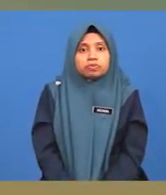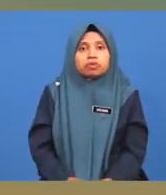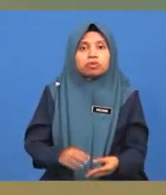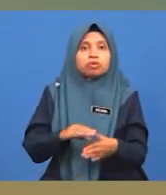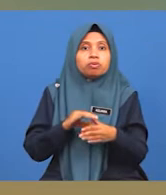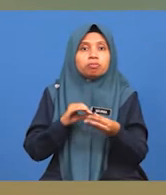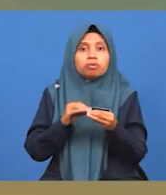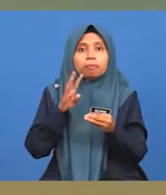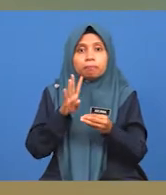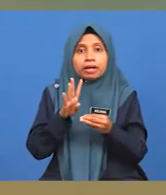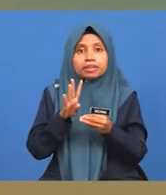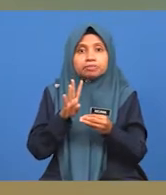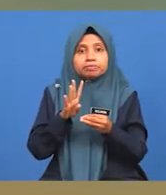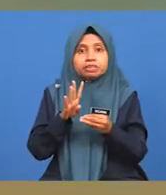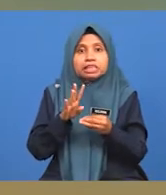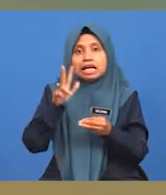Isi keempat,